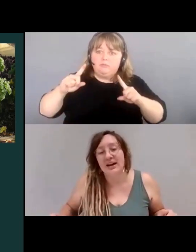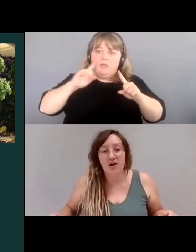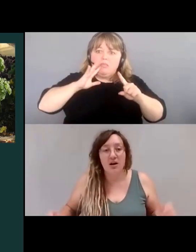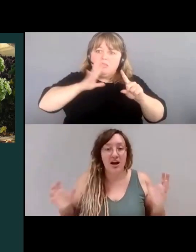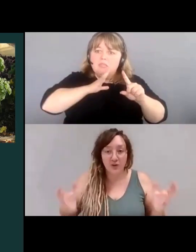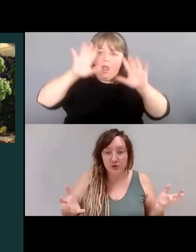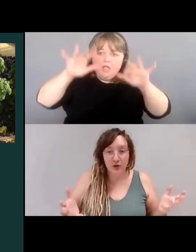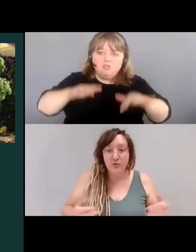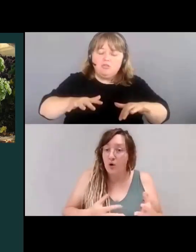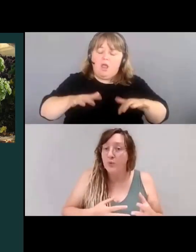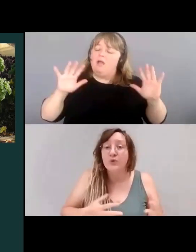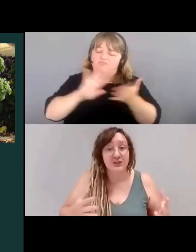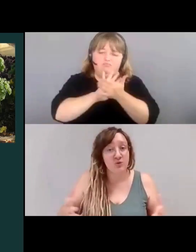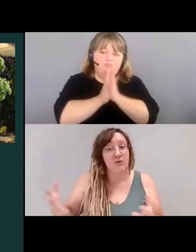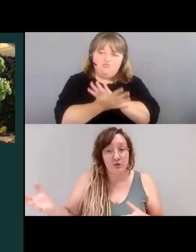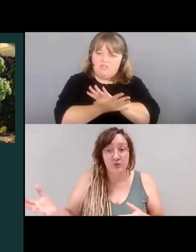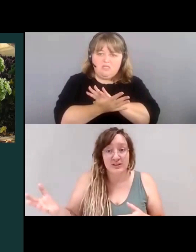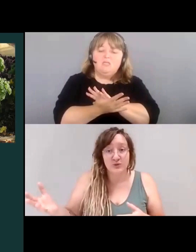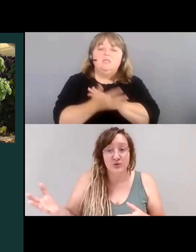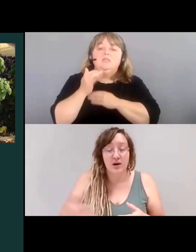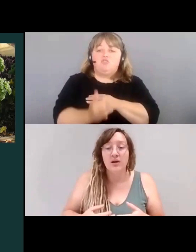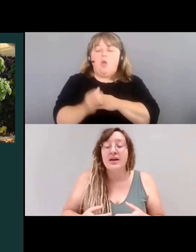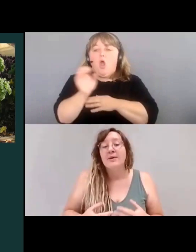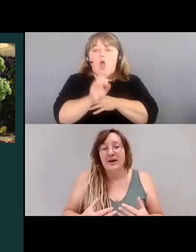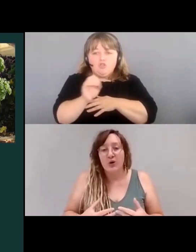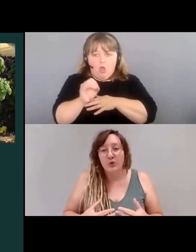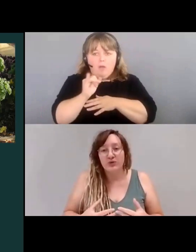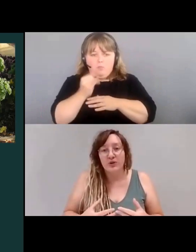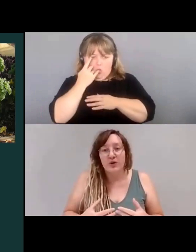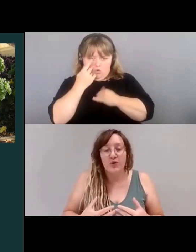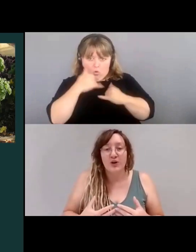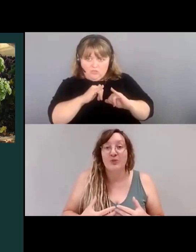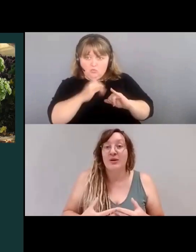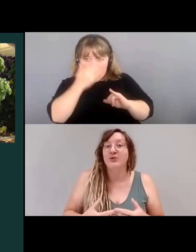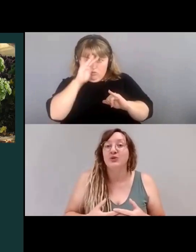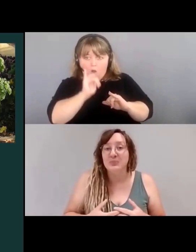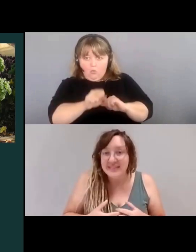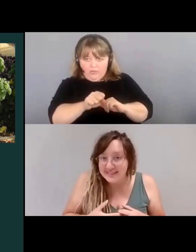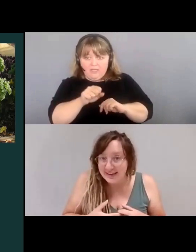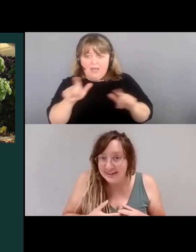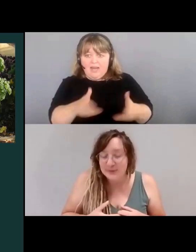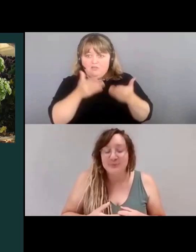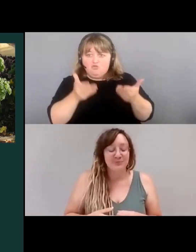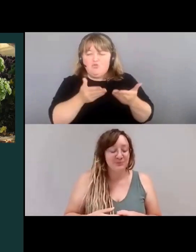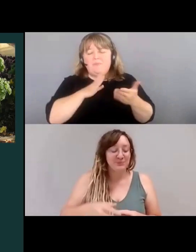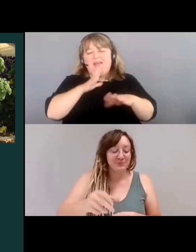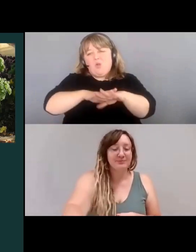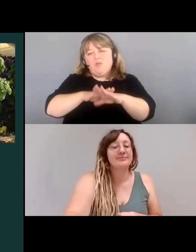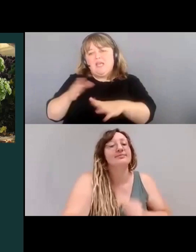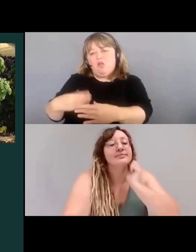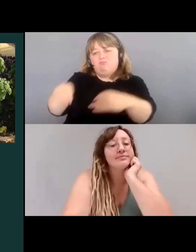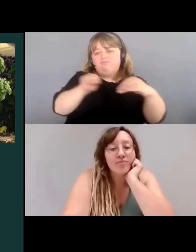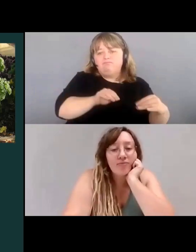pourrir. Alors, en octobre, on peut continuer à avoir nos laitues dehors. Par contre, on recommande une mini-serre.